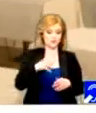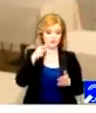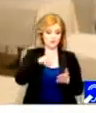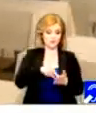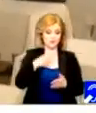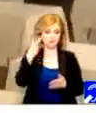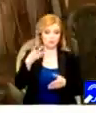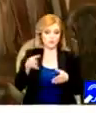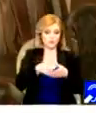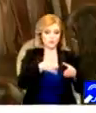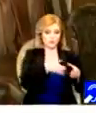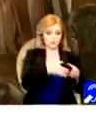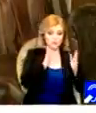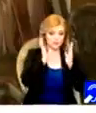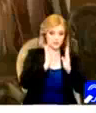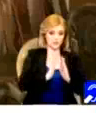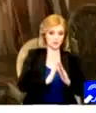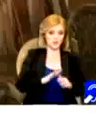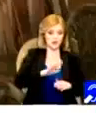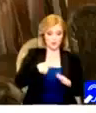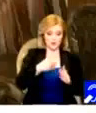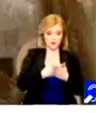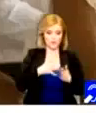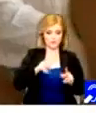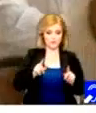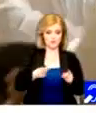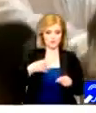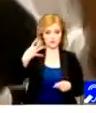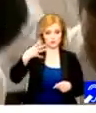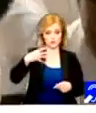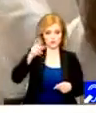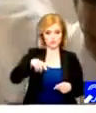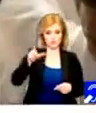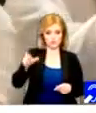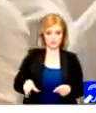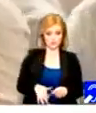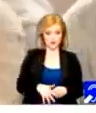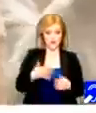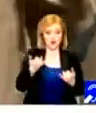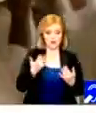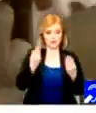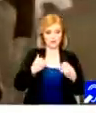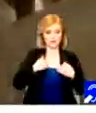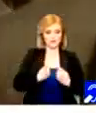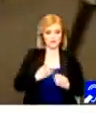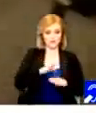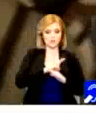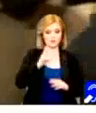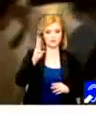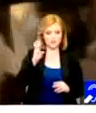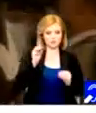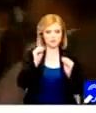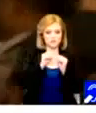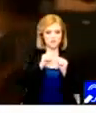locale. 40 de suspecți au fost arestați până acum. Este doliu național astăzi în Sri Lanka în memoria celor 310 morți,